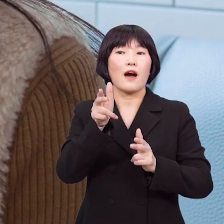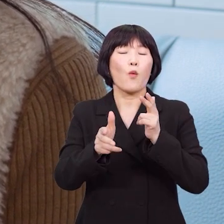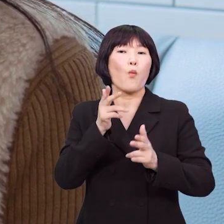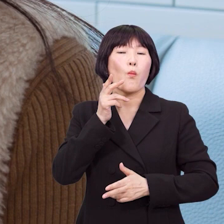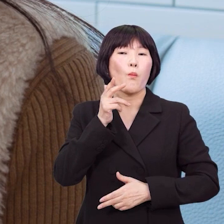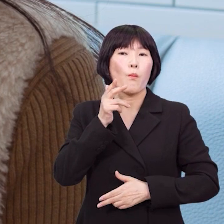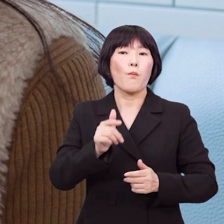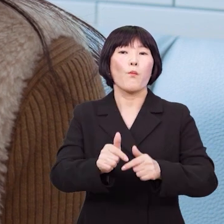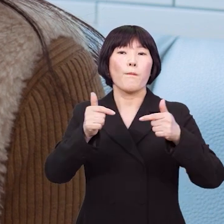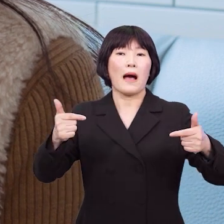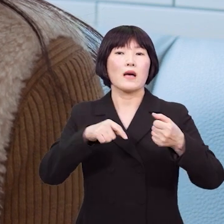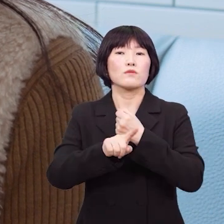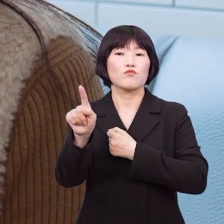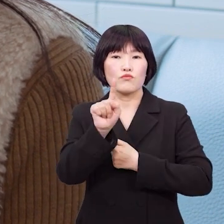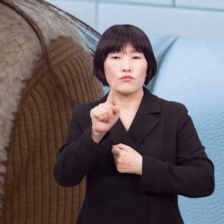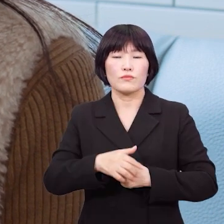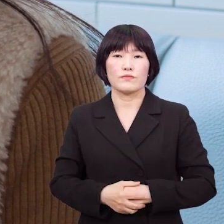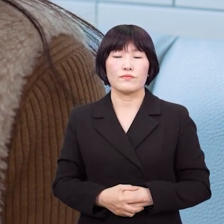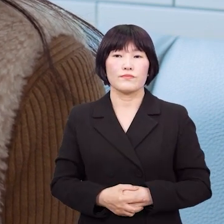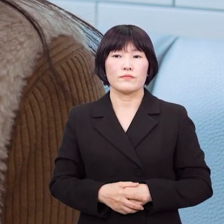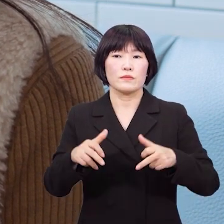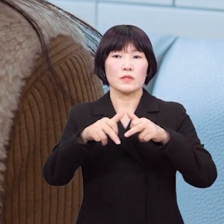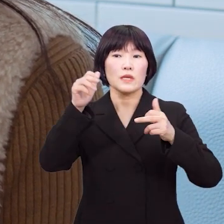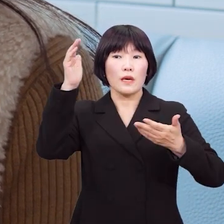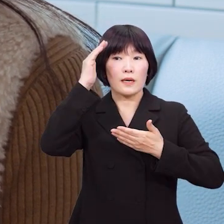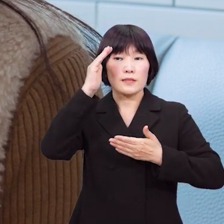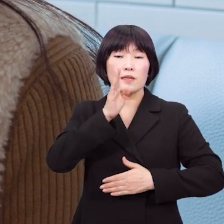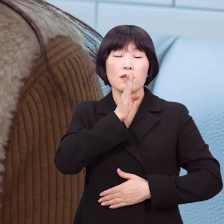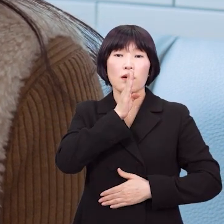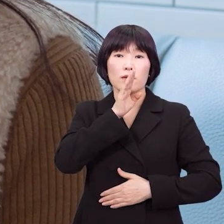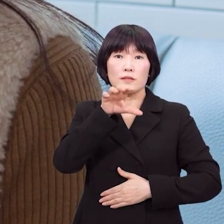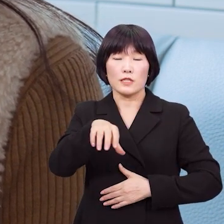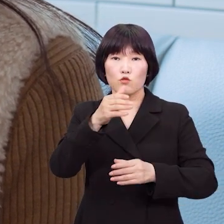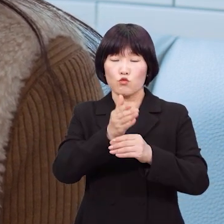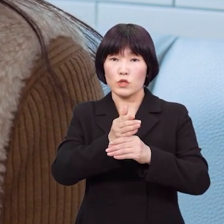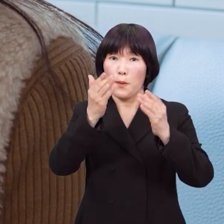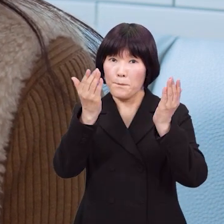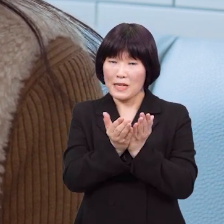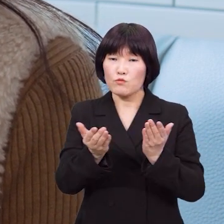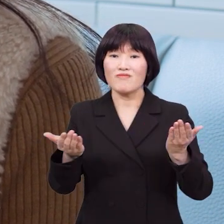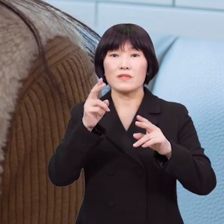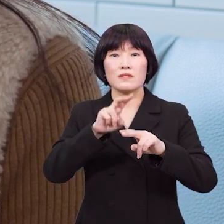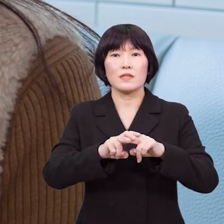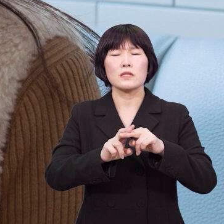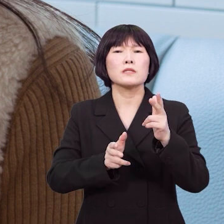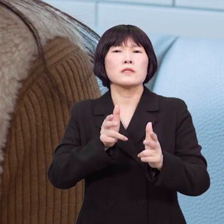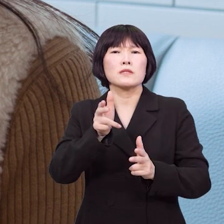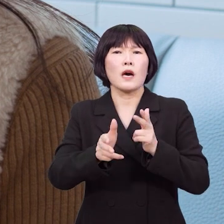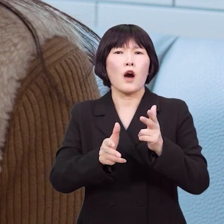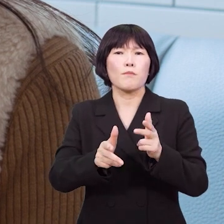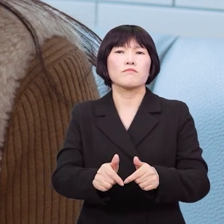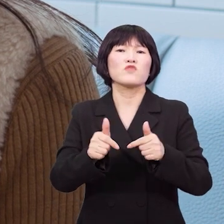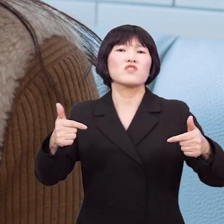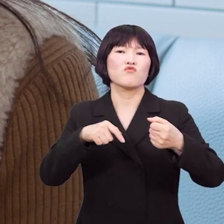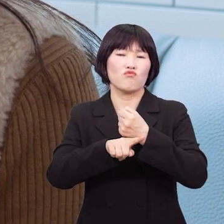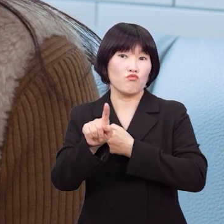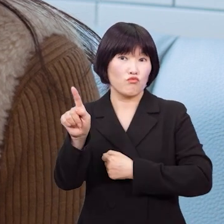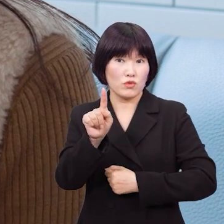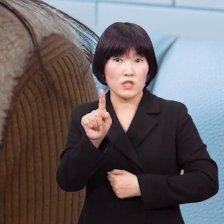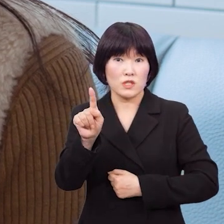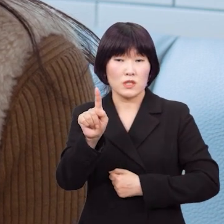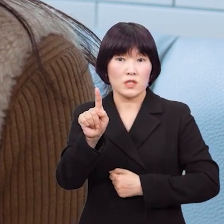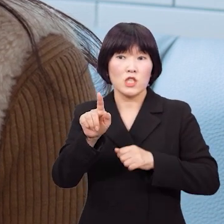일자리 사업이 활성화되어야 하는 이유는 현재 우리 사회가 장애인에 대한 인식이 예전보다 많이 개선되었다고는